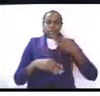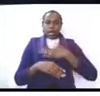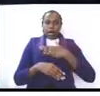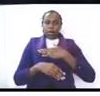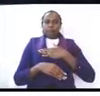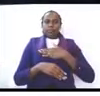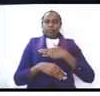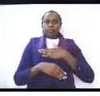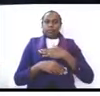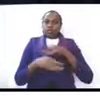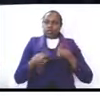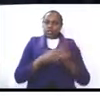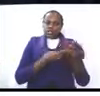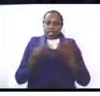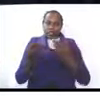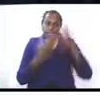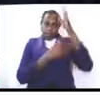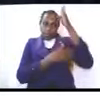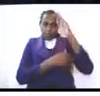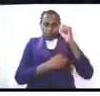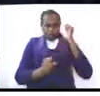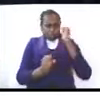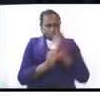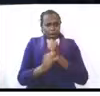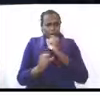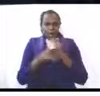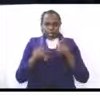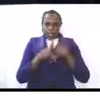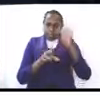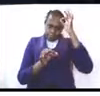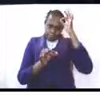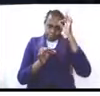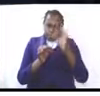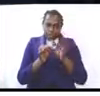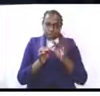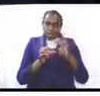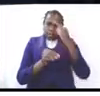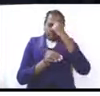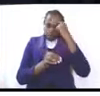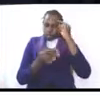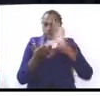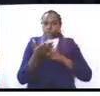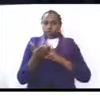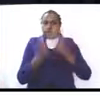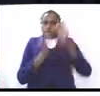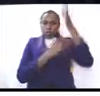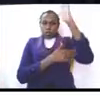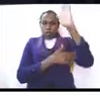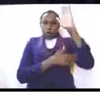ya kukutumikia wewe kwa bidii na imani kwa ajili ya utukufu wako.